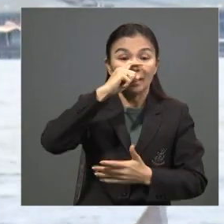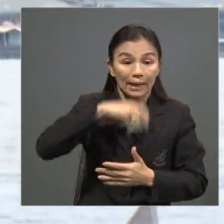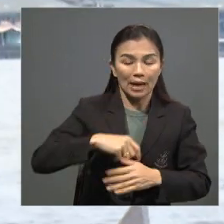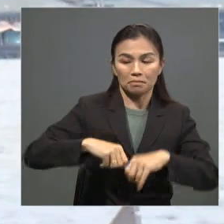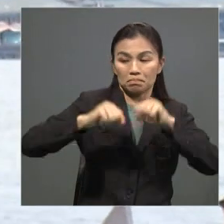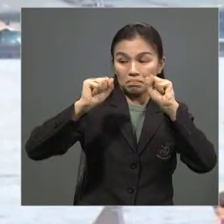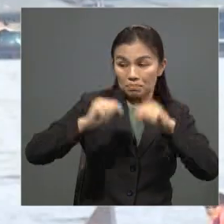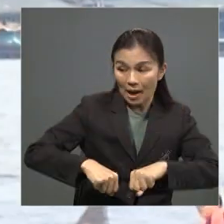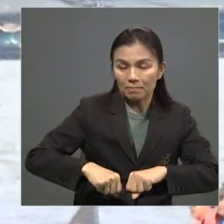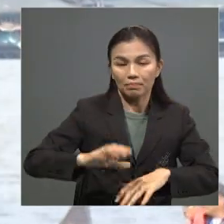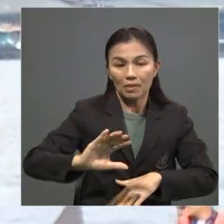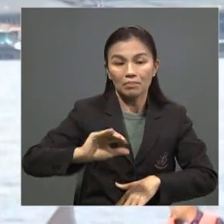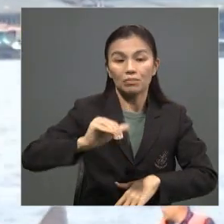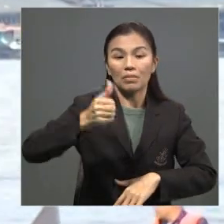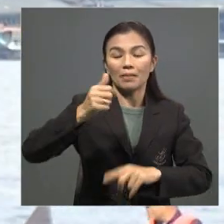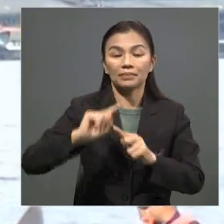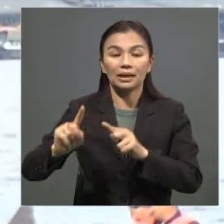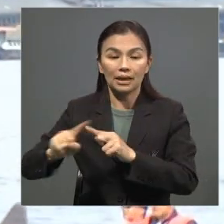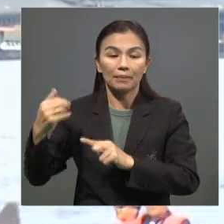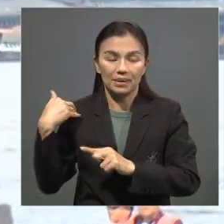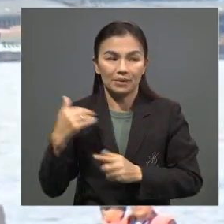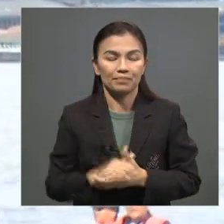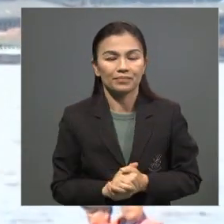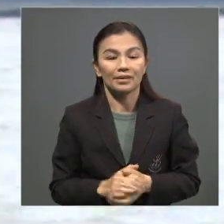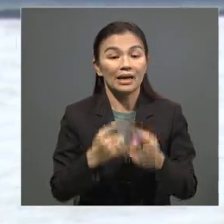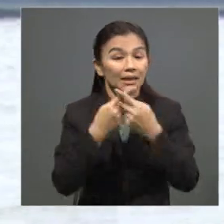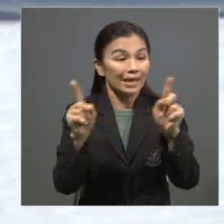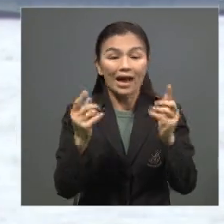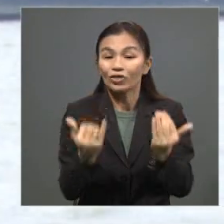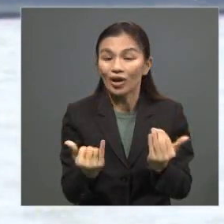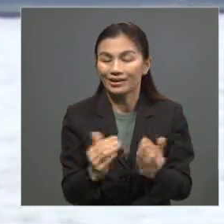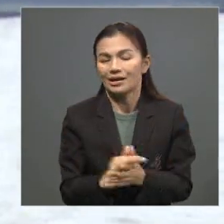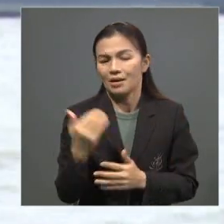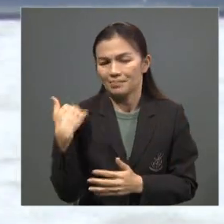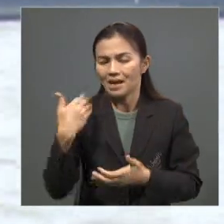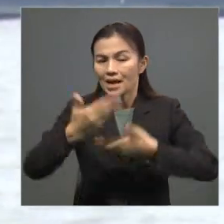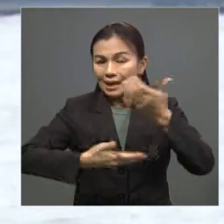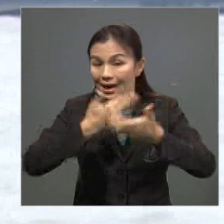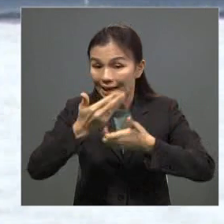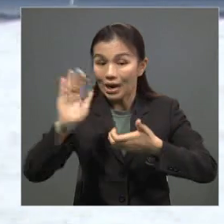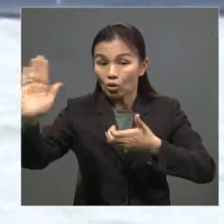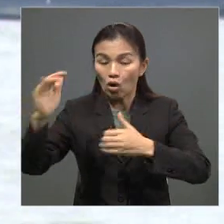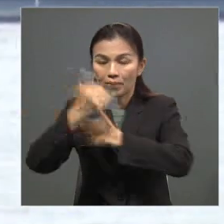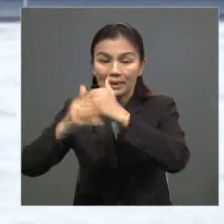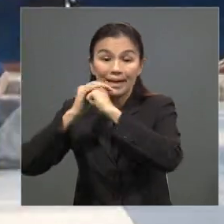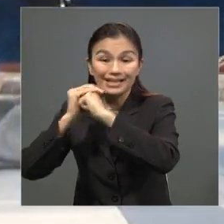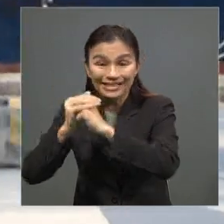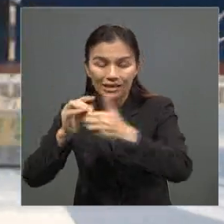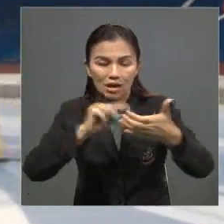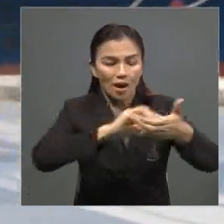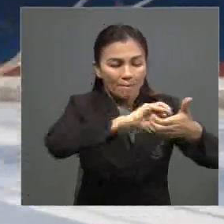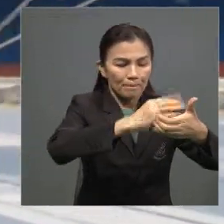จากเทคโนโลยีและนวัตกรรมแต่ว่าขณะนี้มีมีแพลตฟอร์มการค้าออนไลน์จากจีนจำนวนมากที่เข้ามาทำ